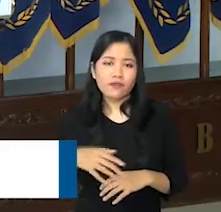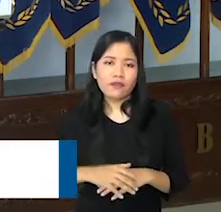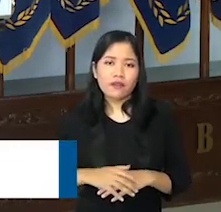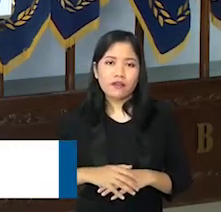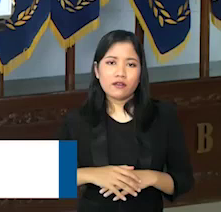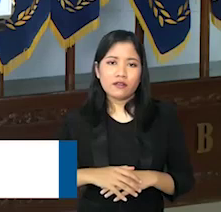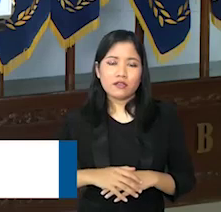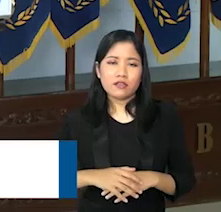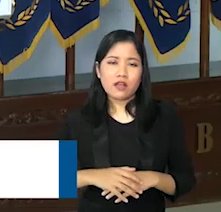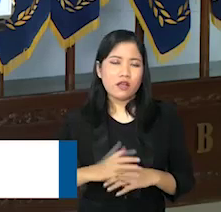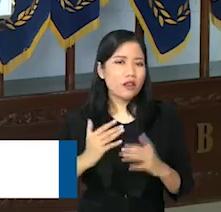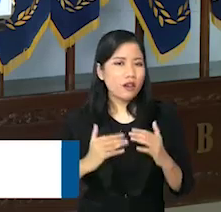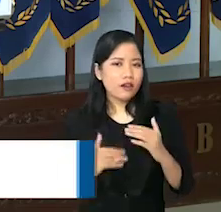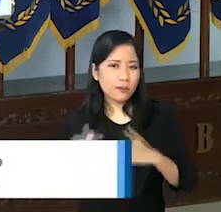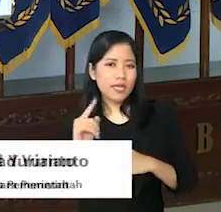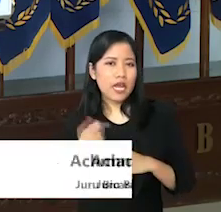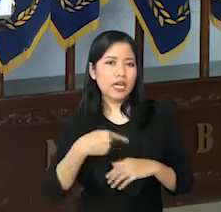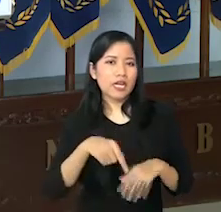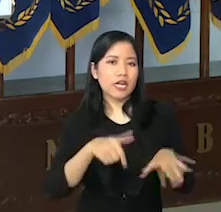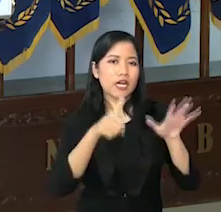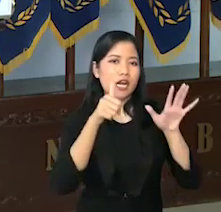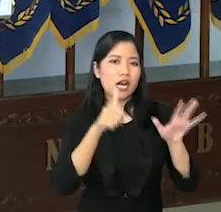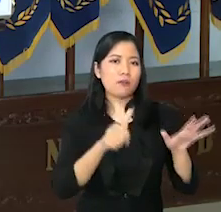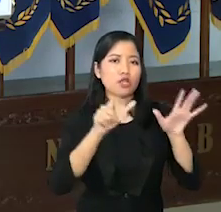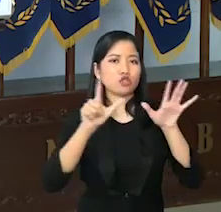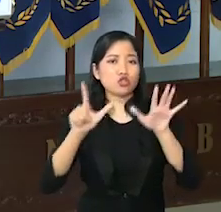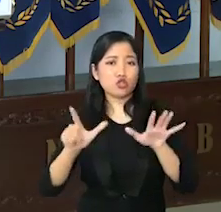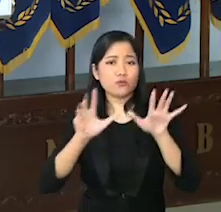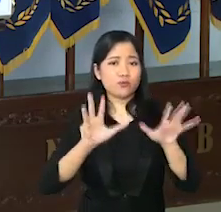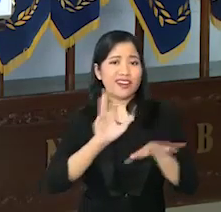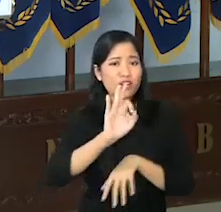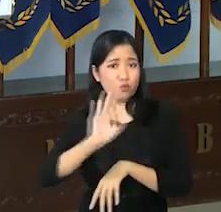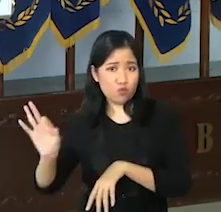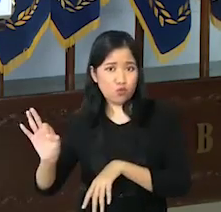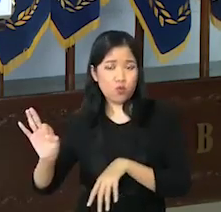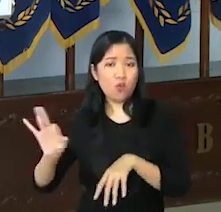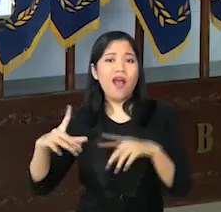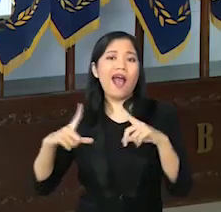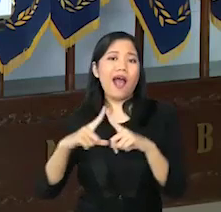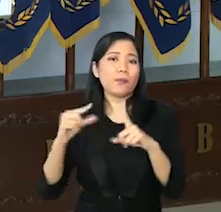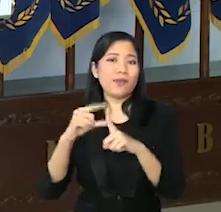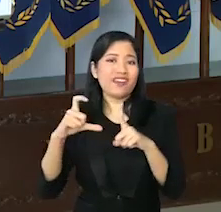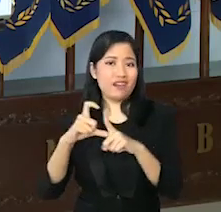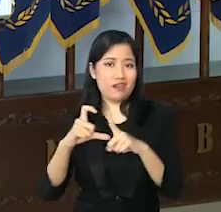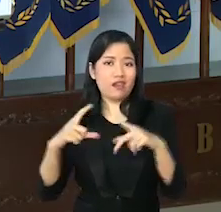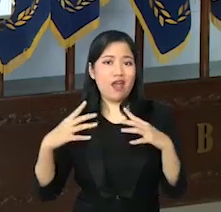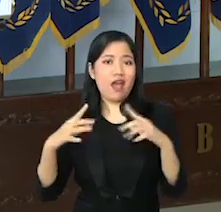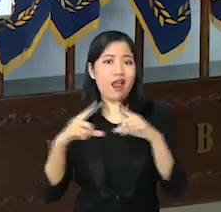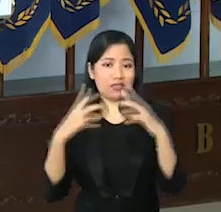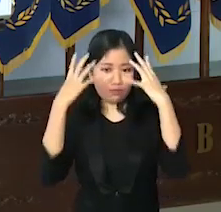lebih dari 679 ribu HBD diadakan stop masih